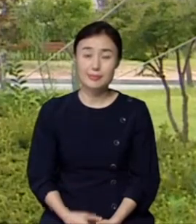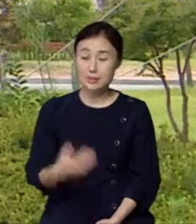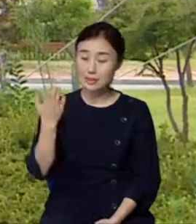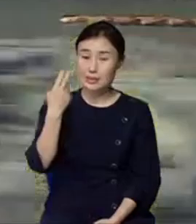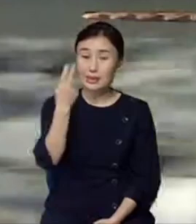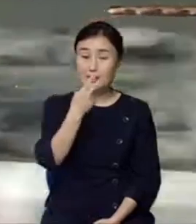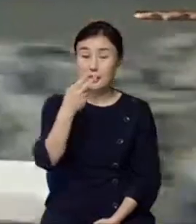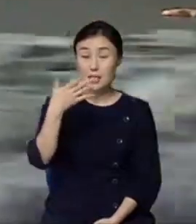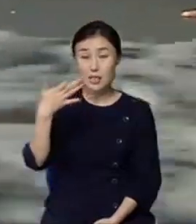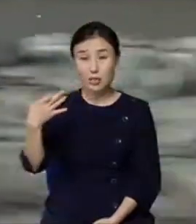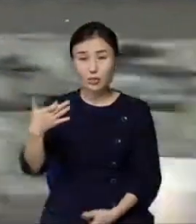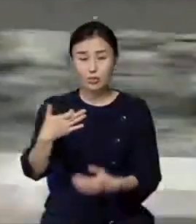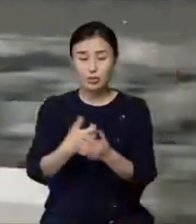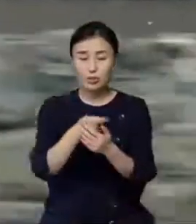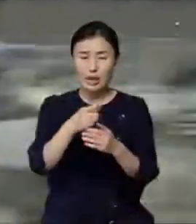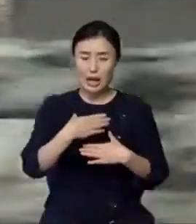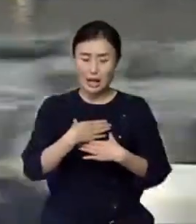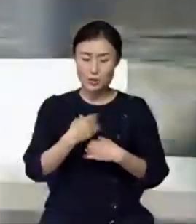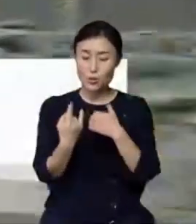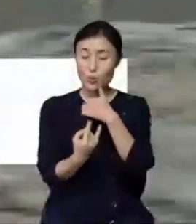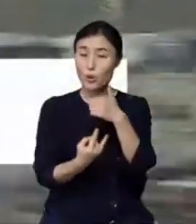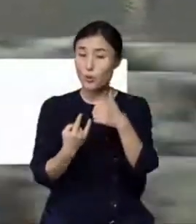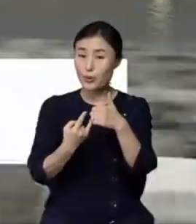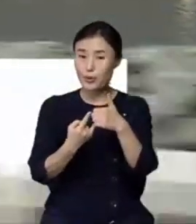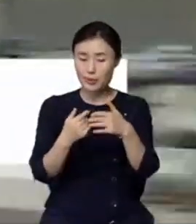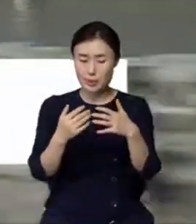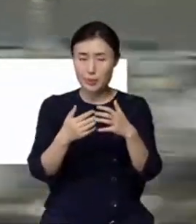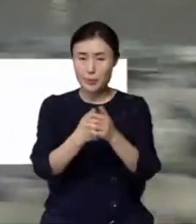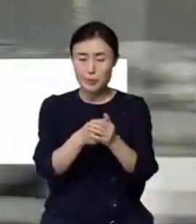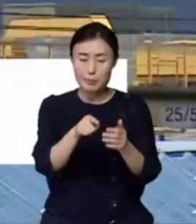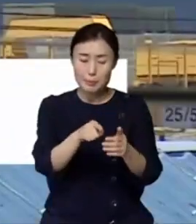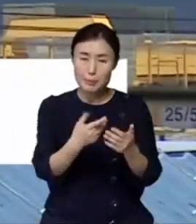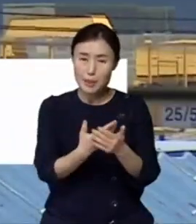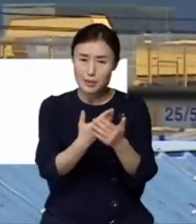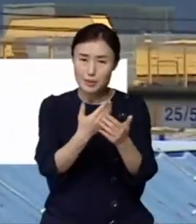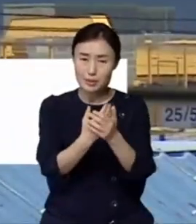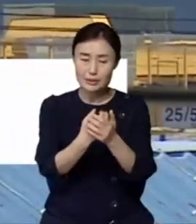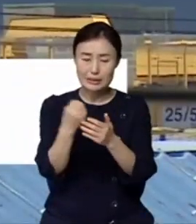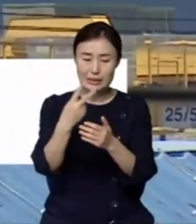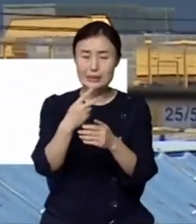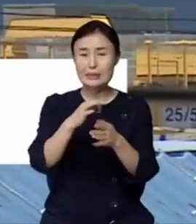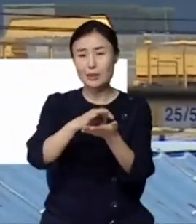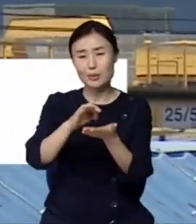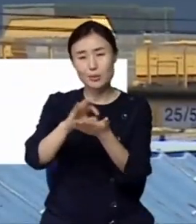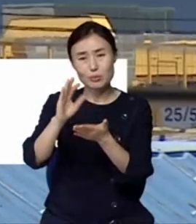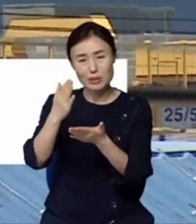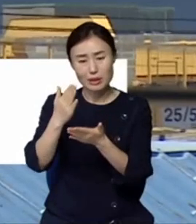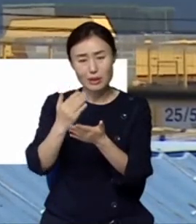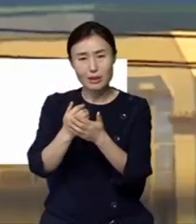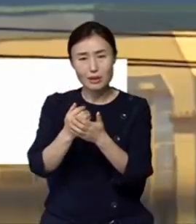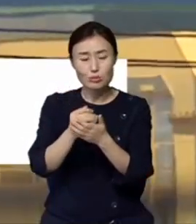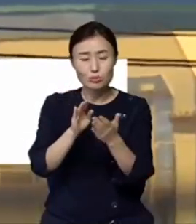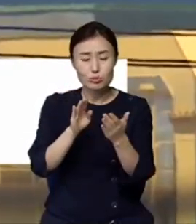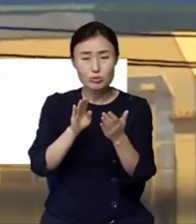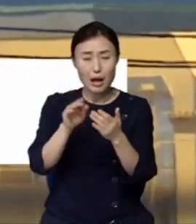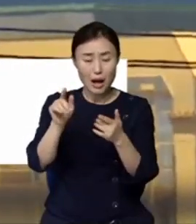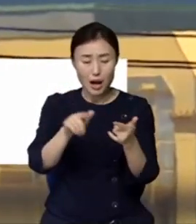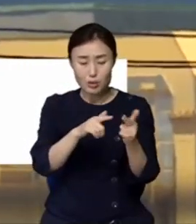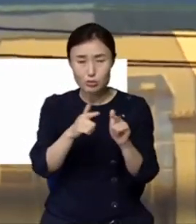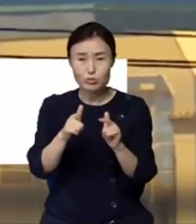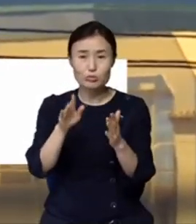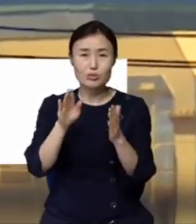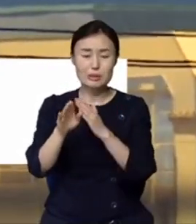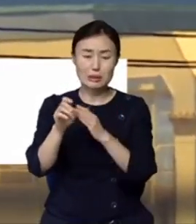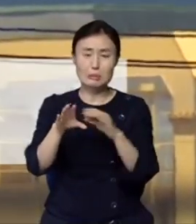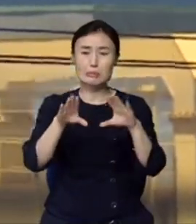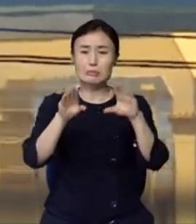지난 2019년 원자력안전위원회로부터 원자력발전소 재가동을 승인받은 지 하루 만에 가동을 멈춘 한빛원전